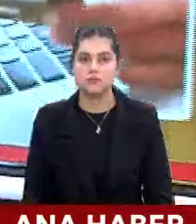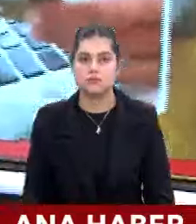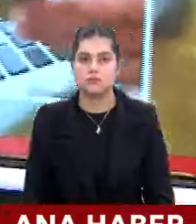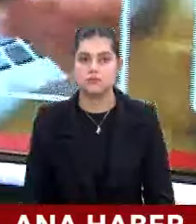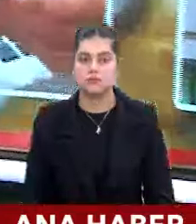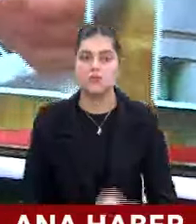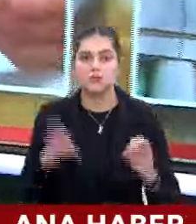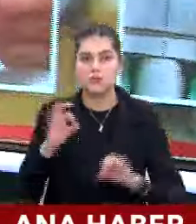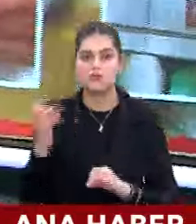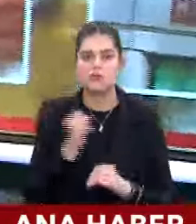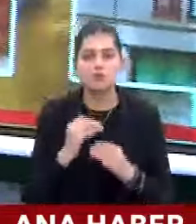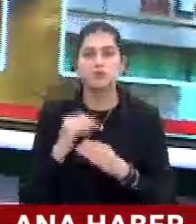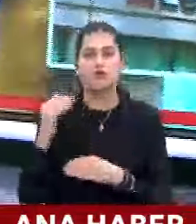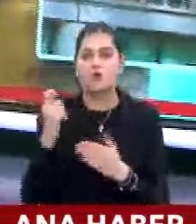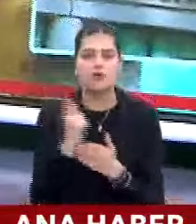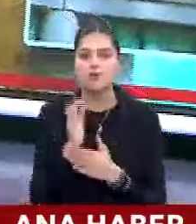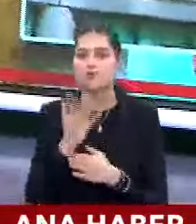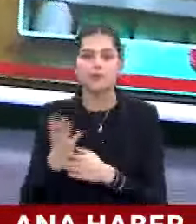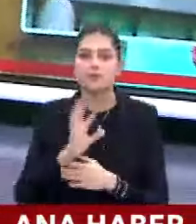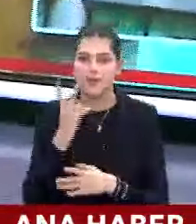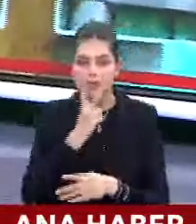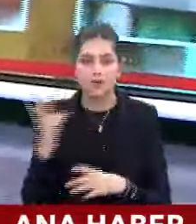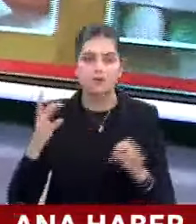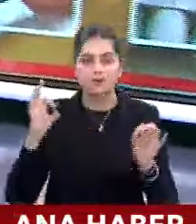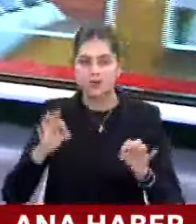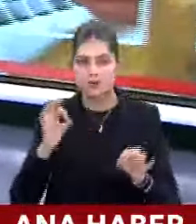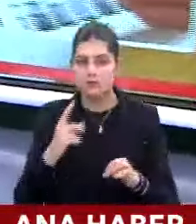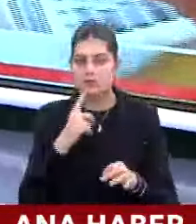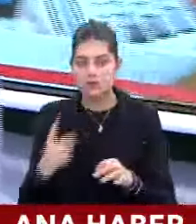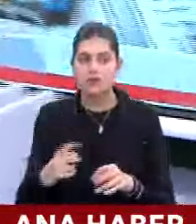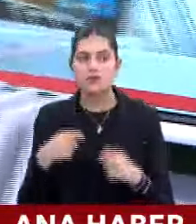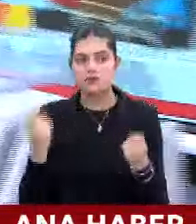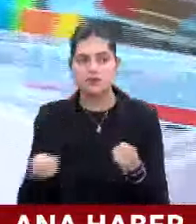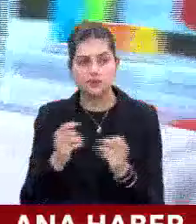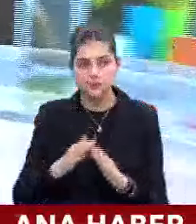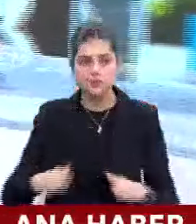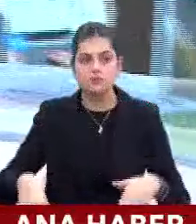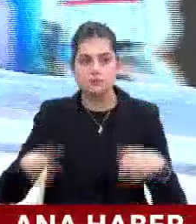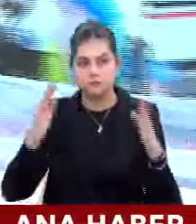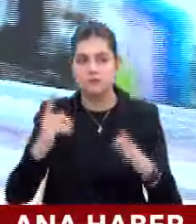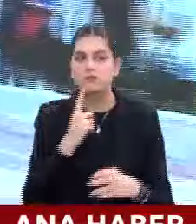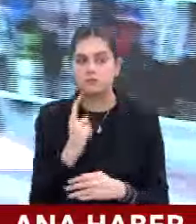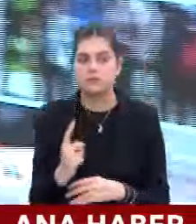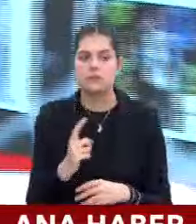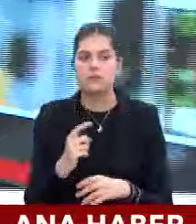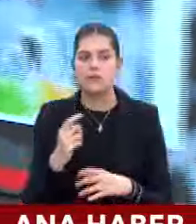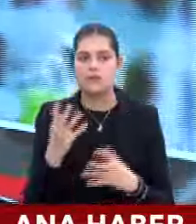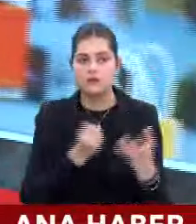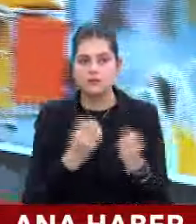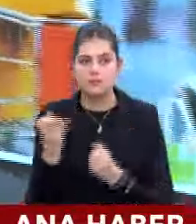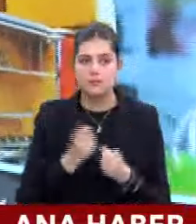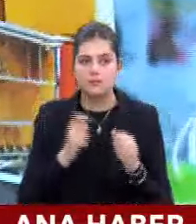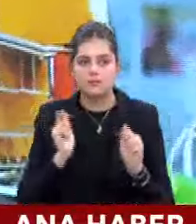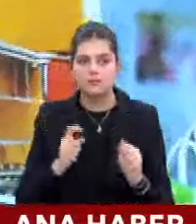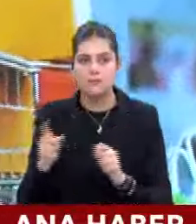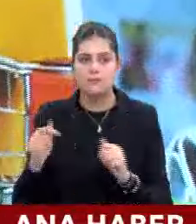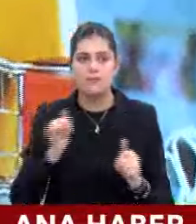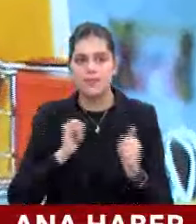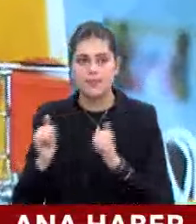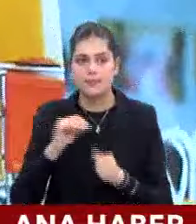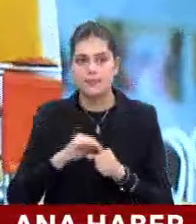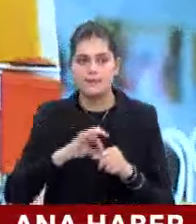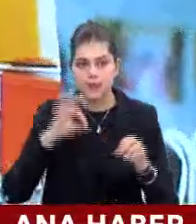al sonra öde batağı gelin bir bakalım. Şimdi veri şirketi Adobe Analytics alışveriş yapanların bu tatil